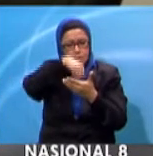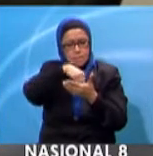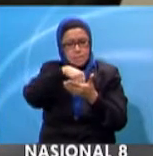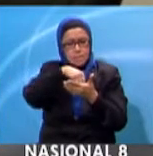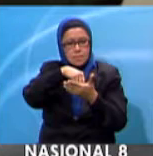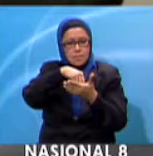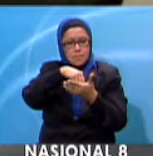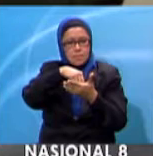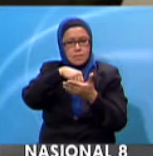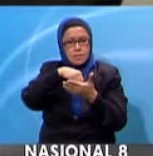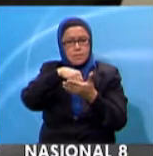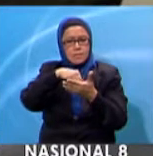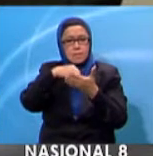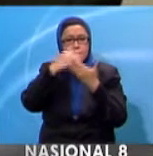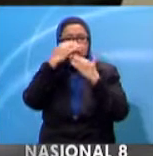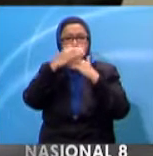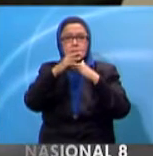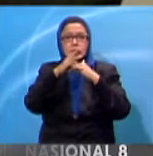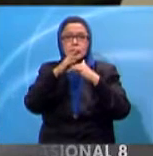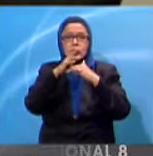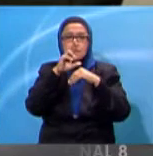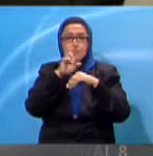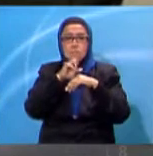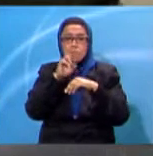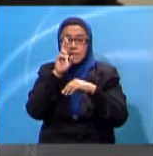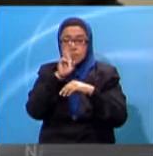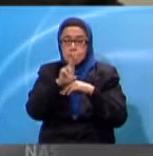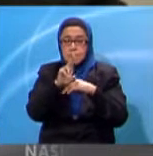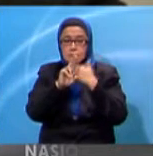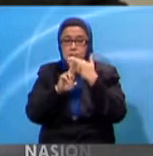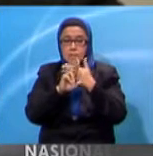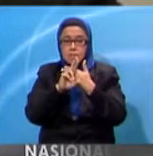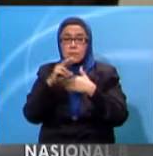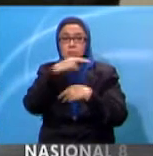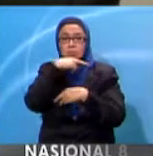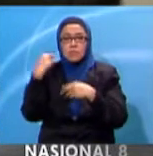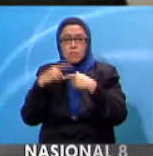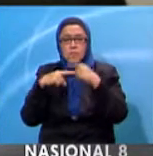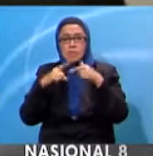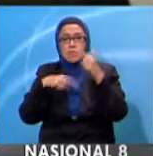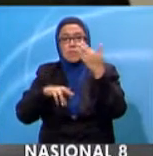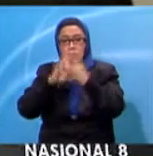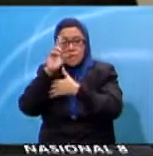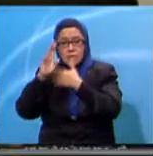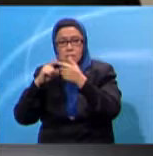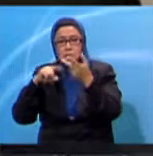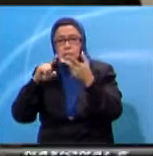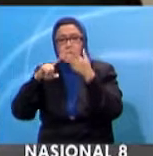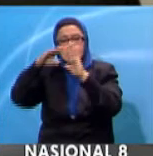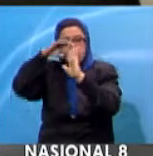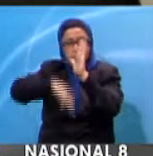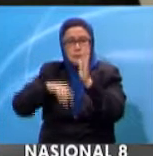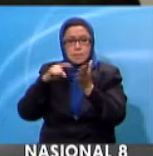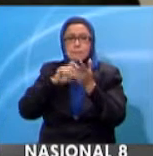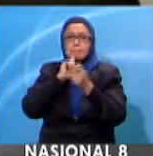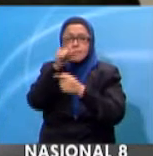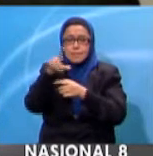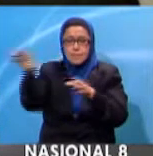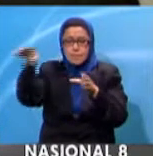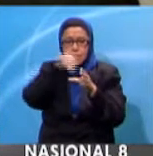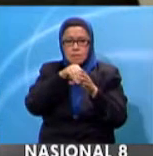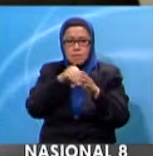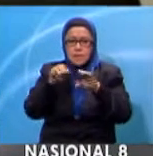because dalam risk reduction ni mengambil kira juga pembangunan mapan kan, sustainable development untuk